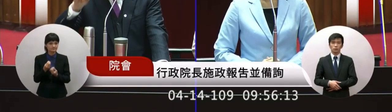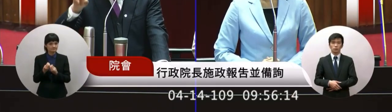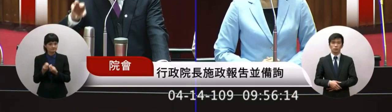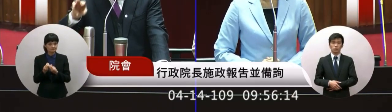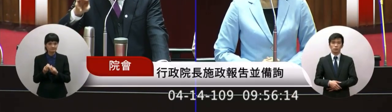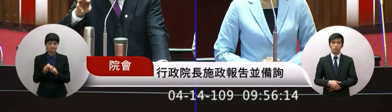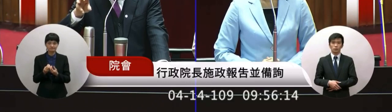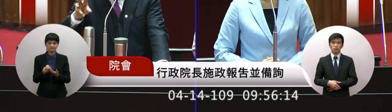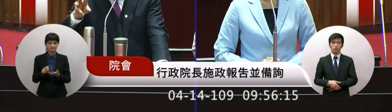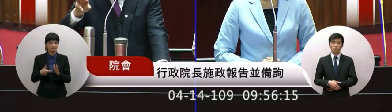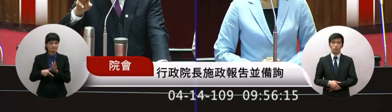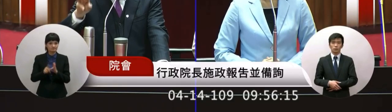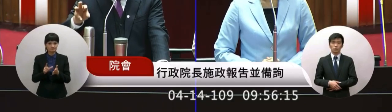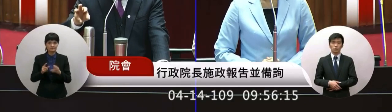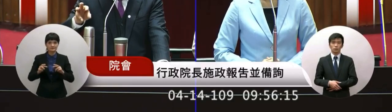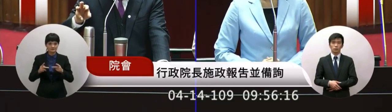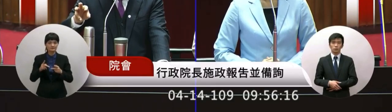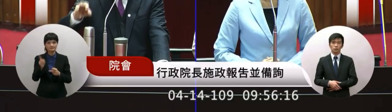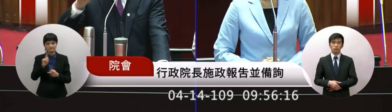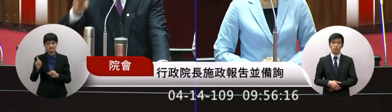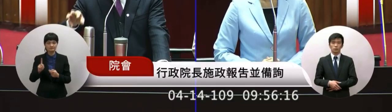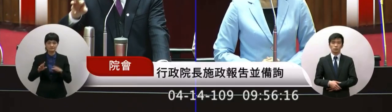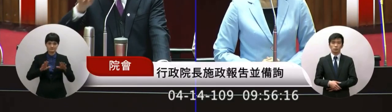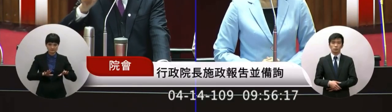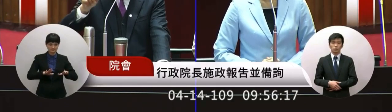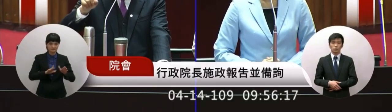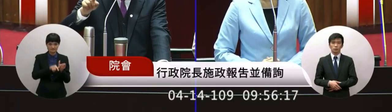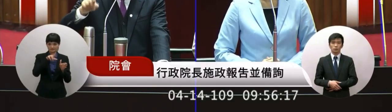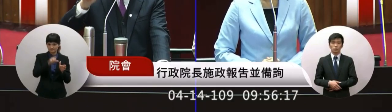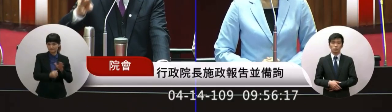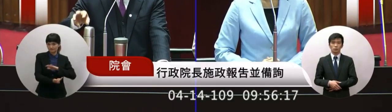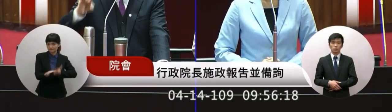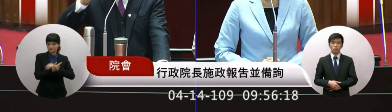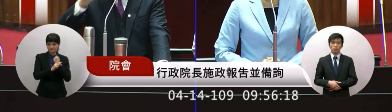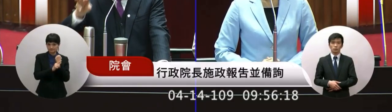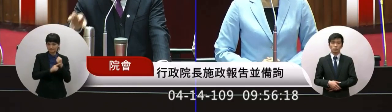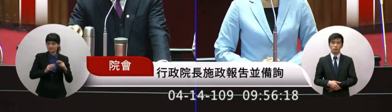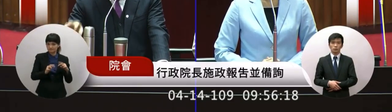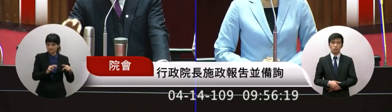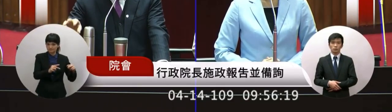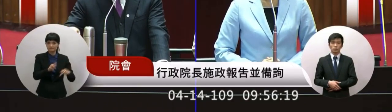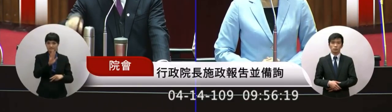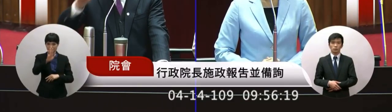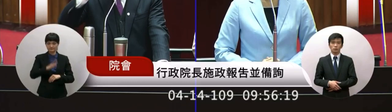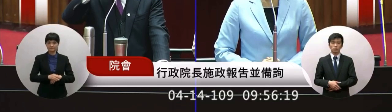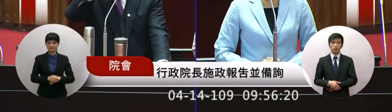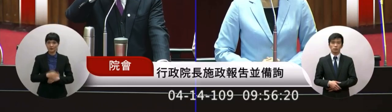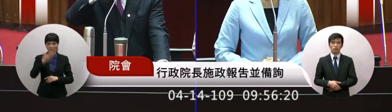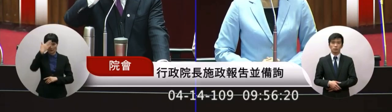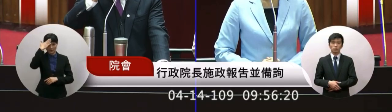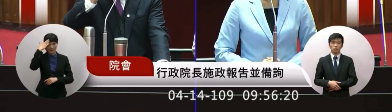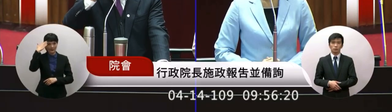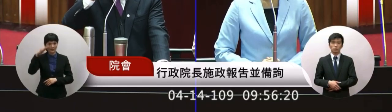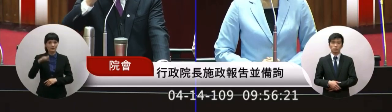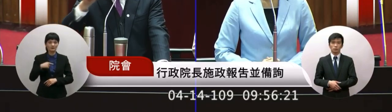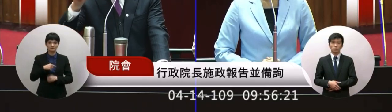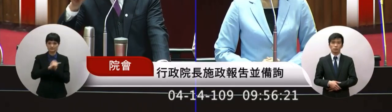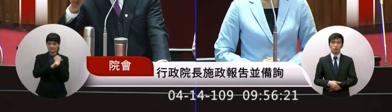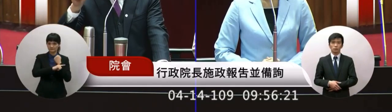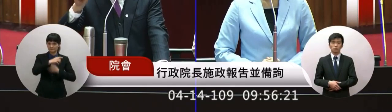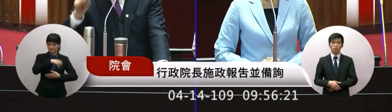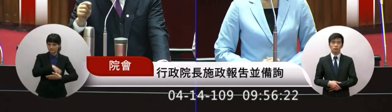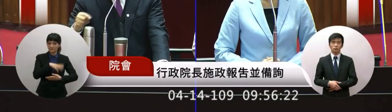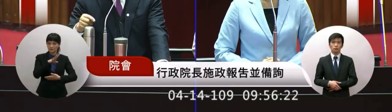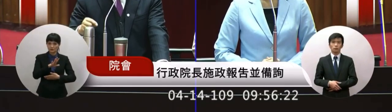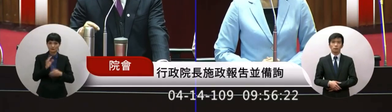于这个没有弹性的法律规定。但幸好我们的法律里面也有弹性